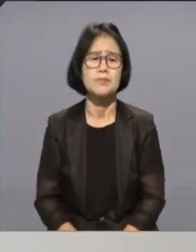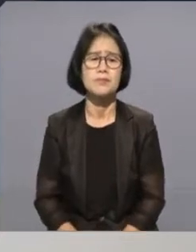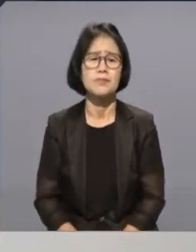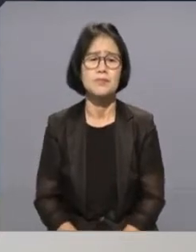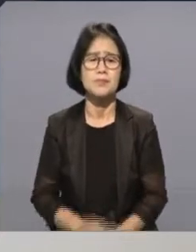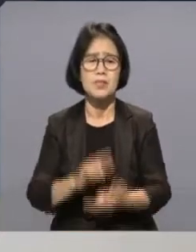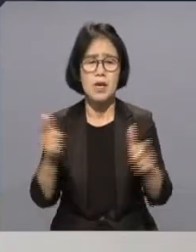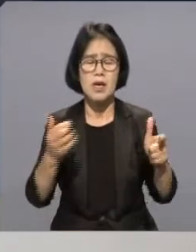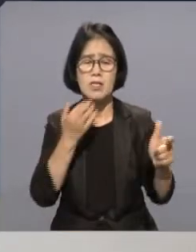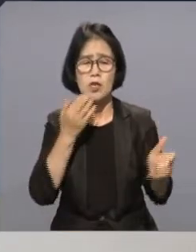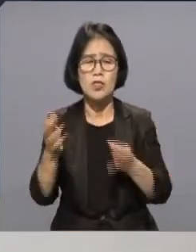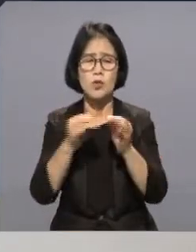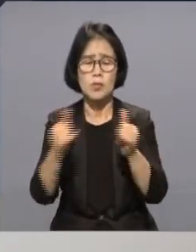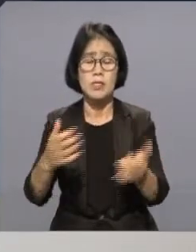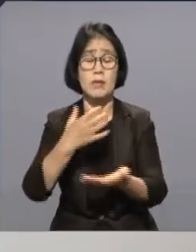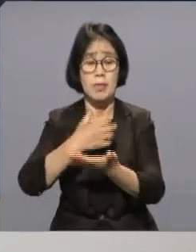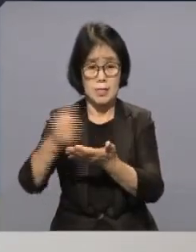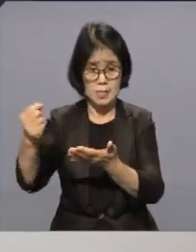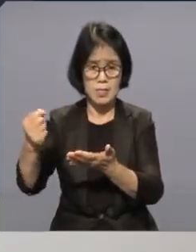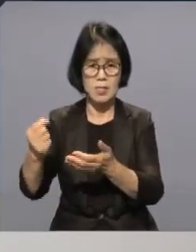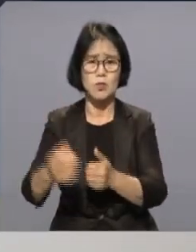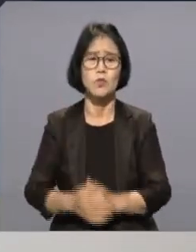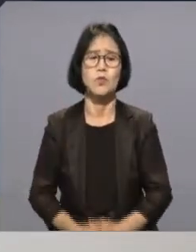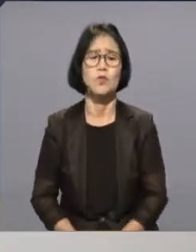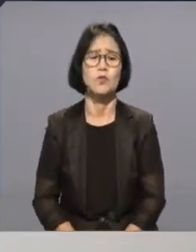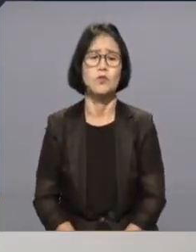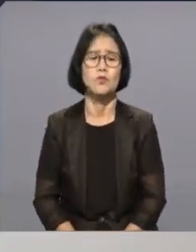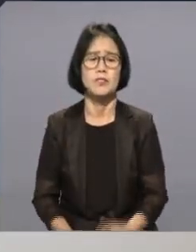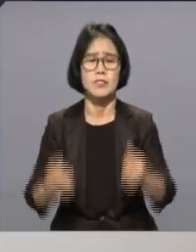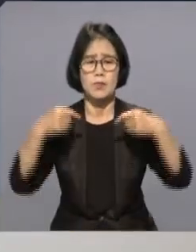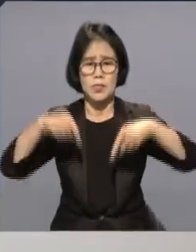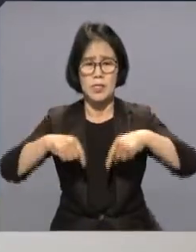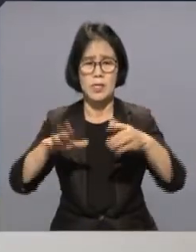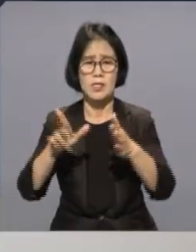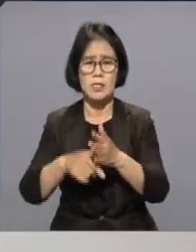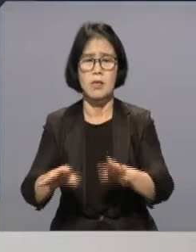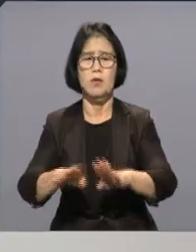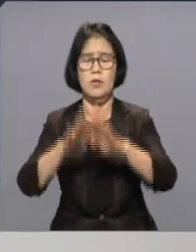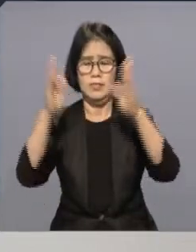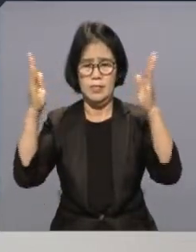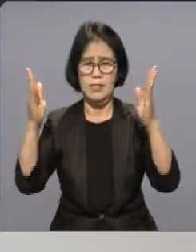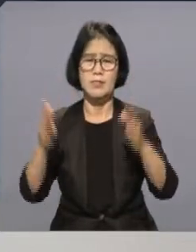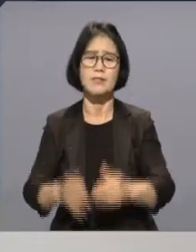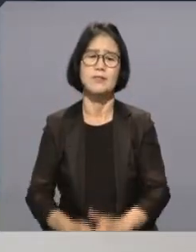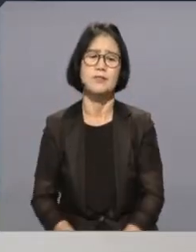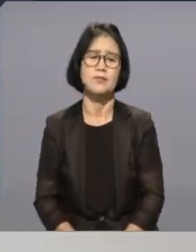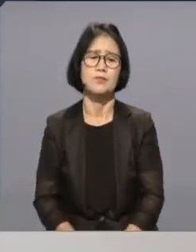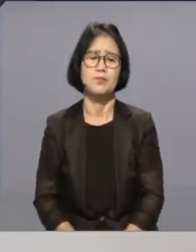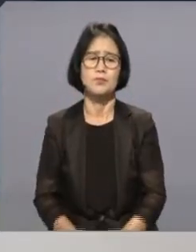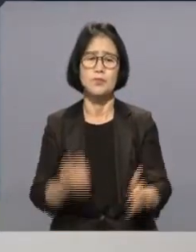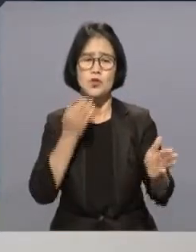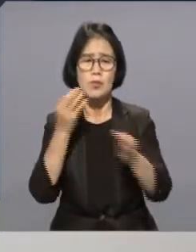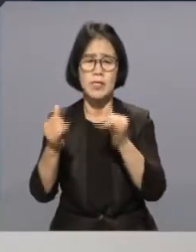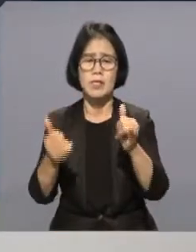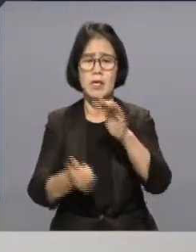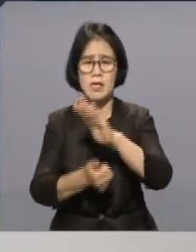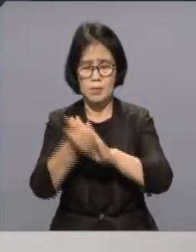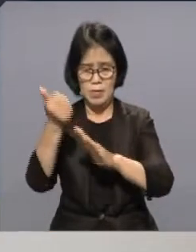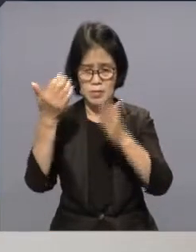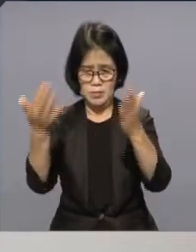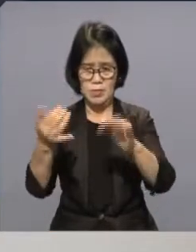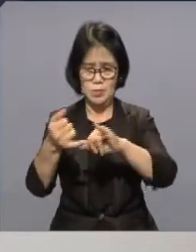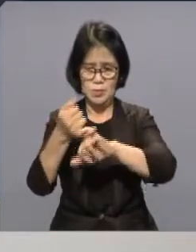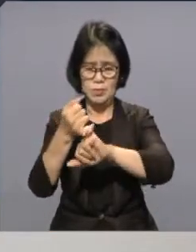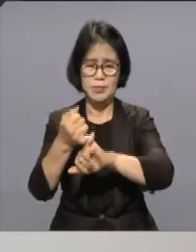다양한 경기도민들을 받아들이고 협치의 시대를 활짝 도민 여러분께 희망을 드리도록